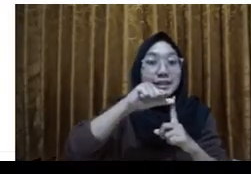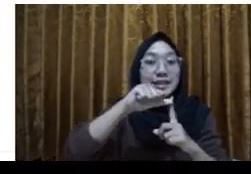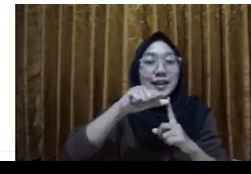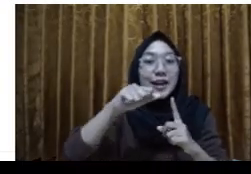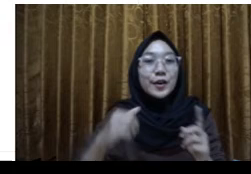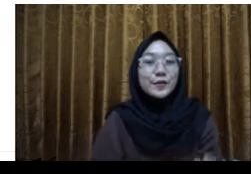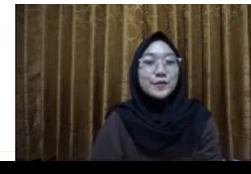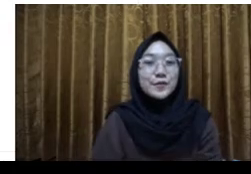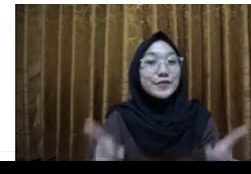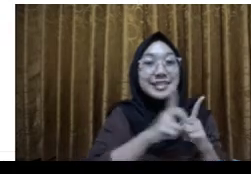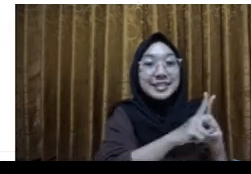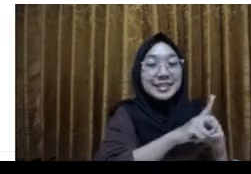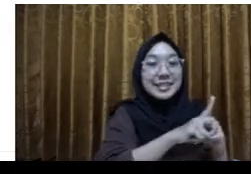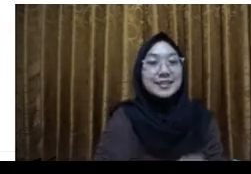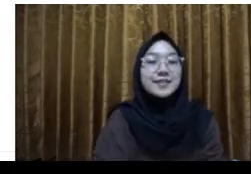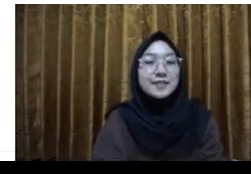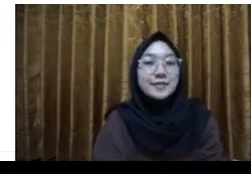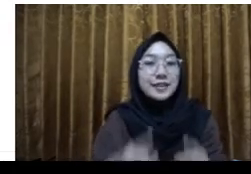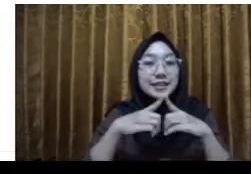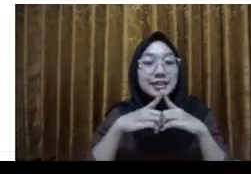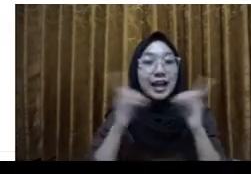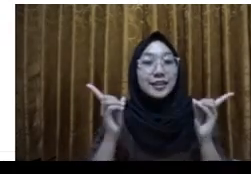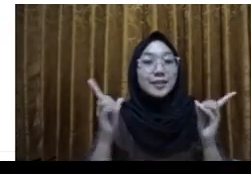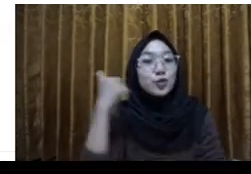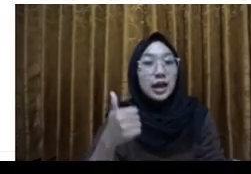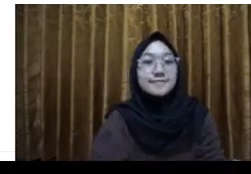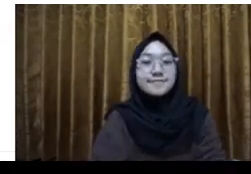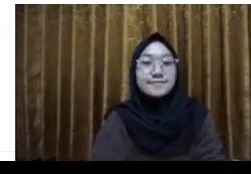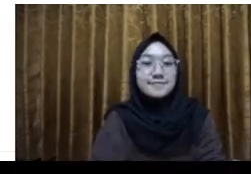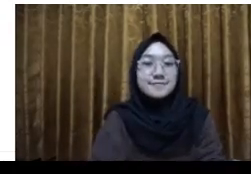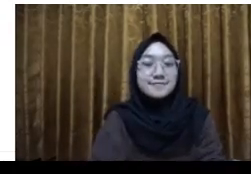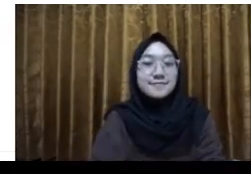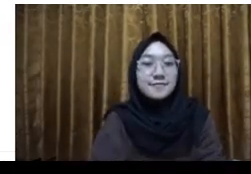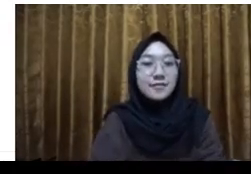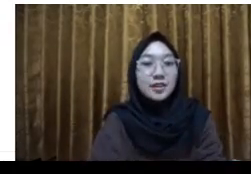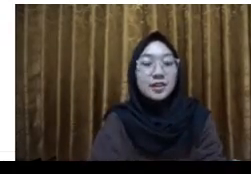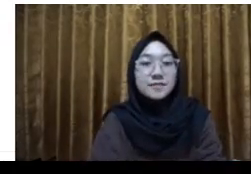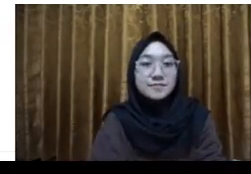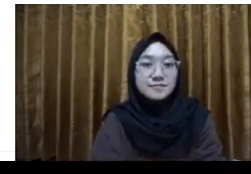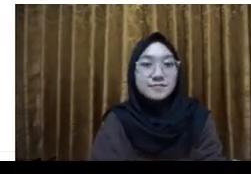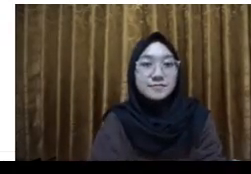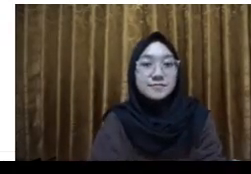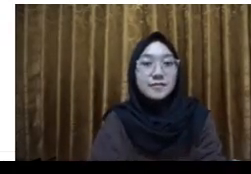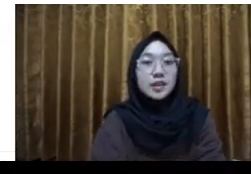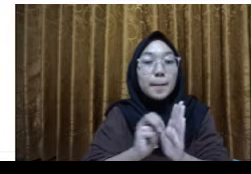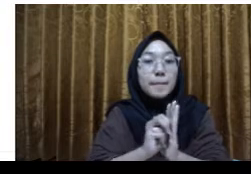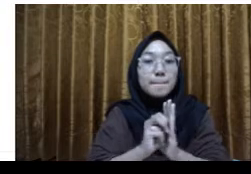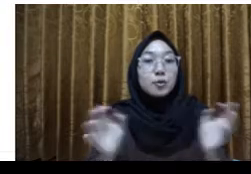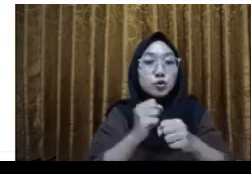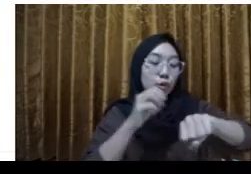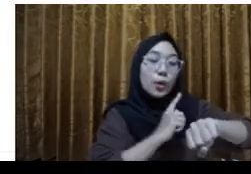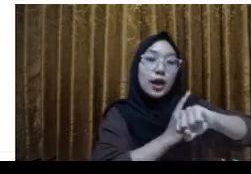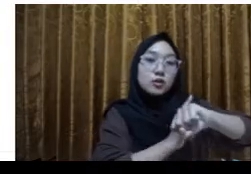mudah prosesnya mungkin, tapi lumayan agak membutuhkan waktu ya, sekian menit.